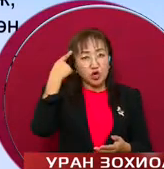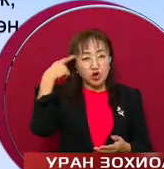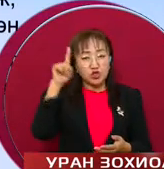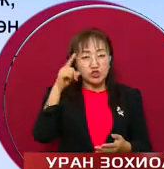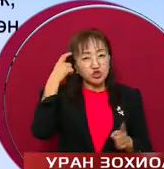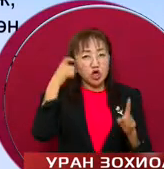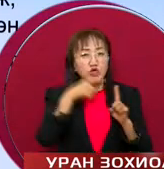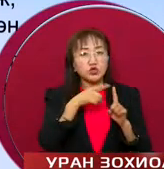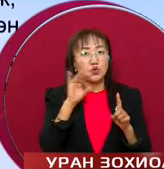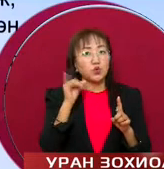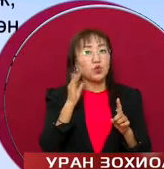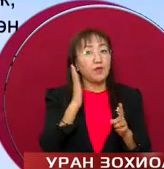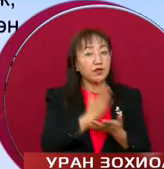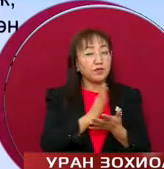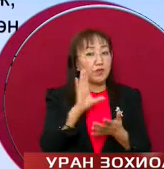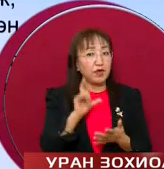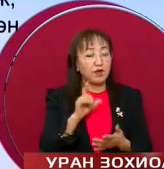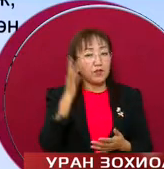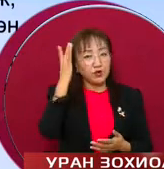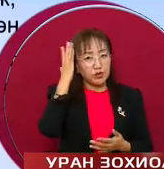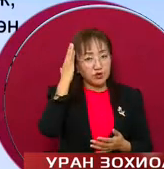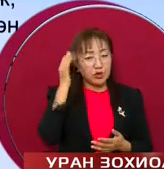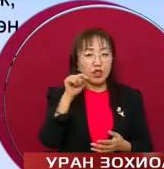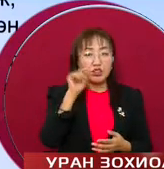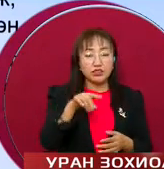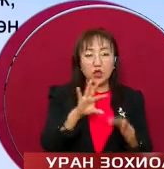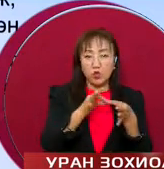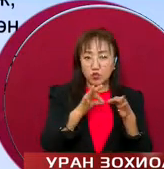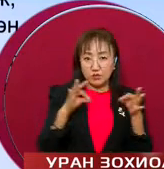За хэрэгцүүлэн бодороо хүүхдүүдээ. За энэ өгүүлбэрт